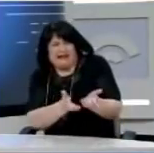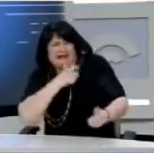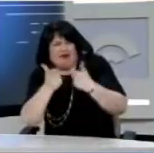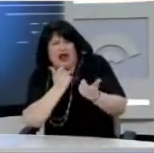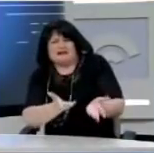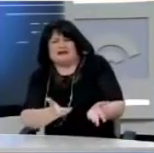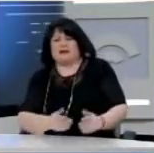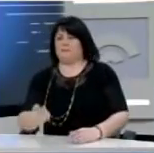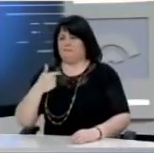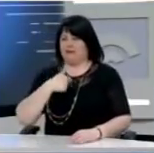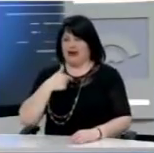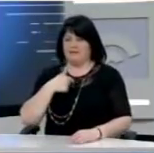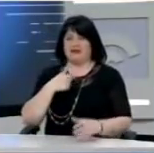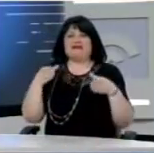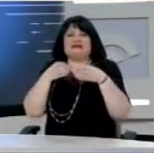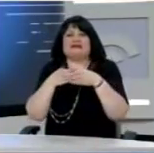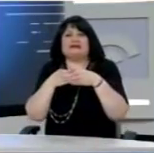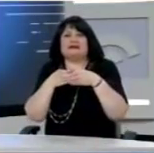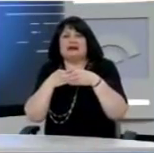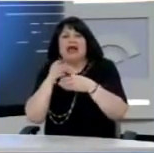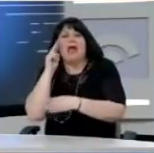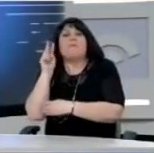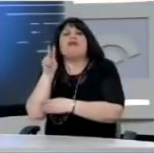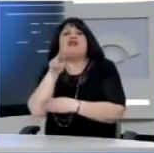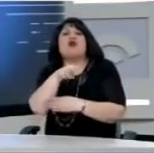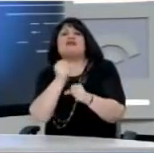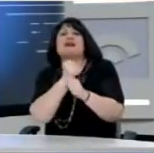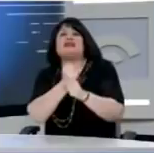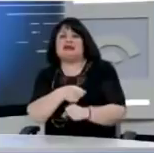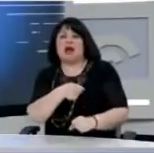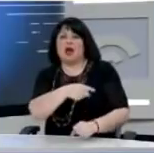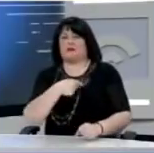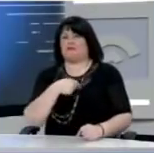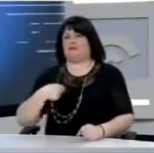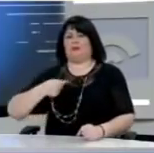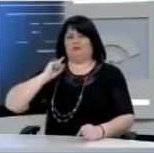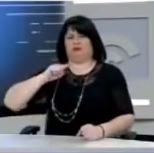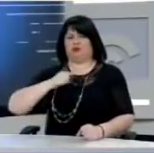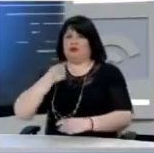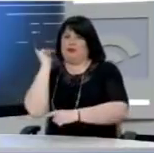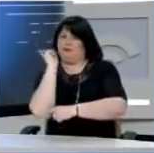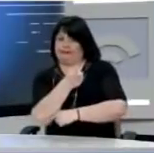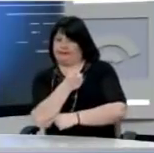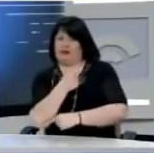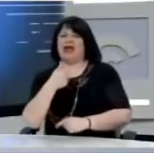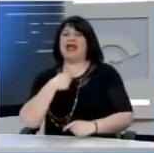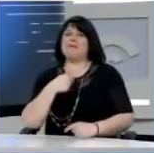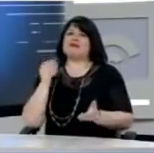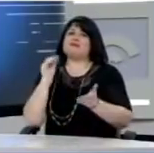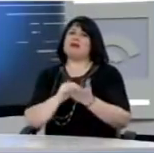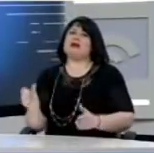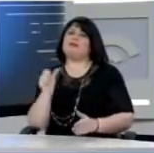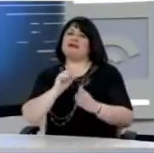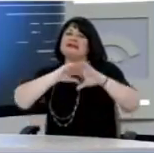όταν εμείς με το Σώμα Επιθεώρησης Εργασίας τιμωρούμε τους παραβάτες εργατικής νομοθεσίας, όταν εμείς επαναφέρουμε τις